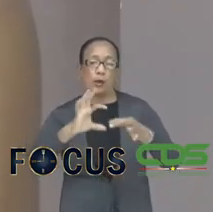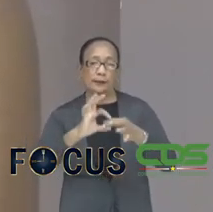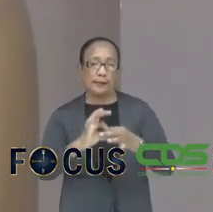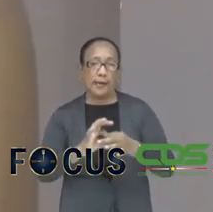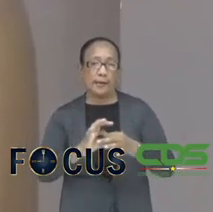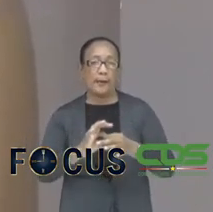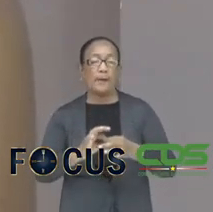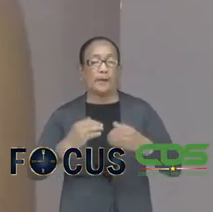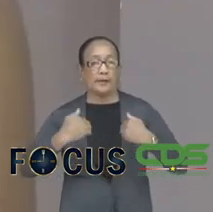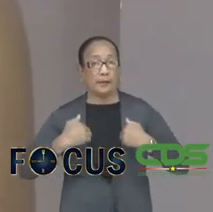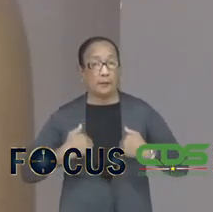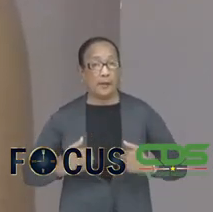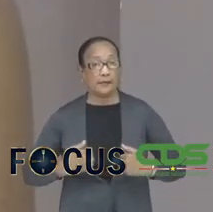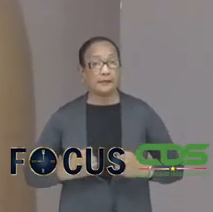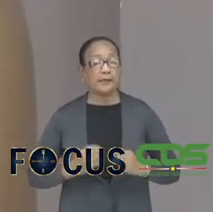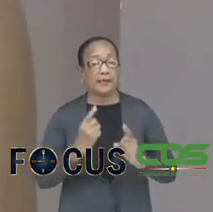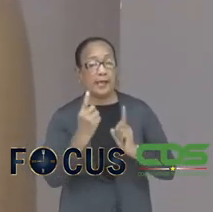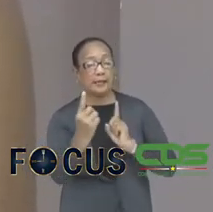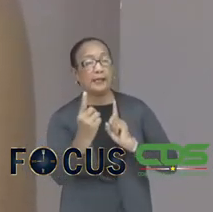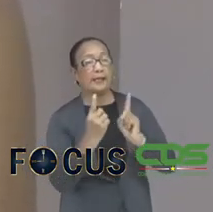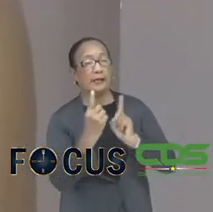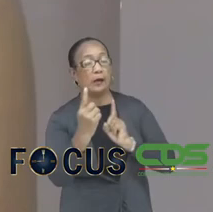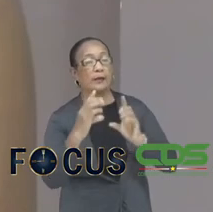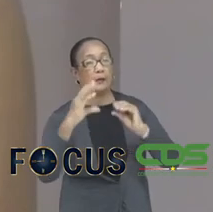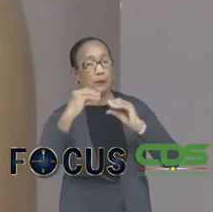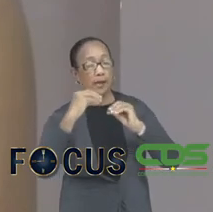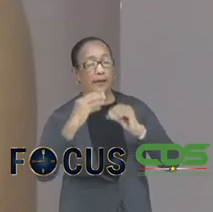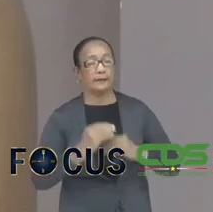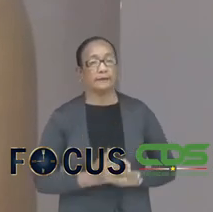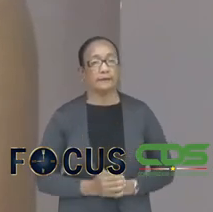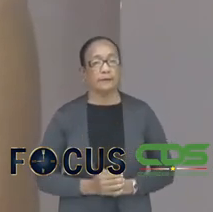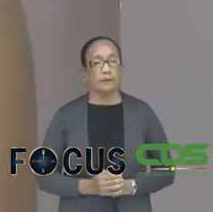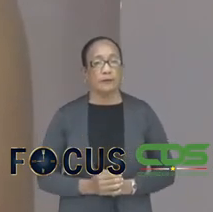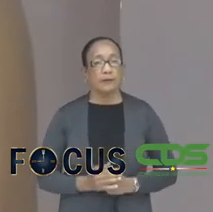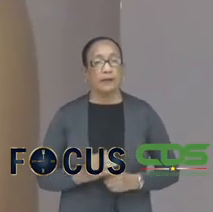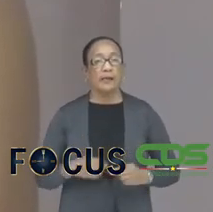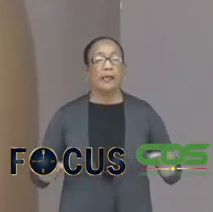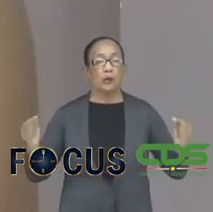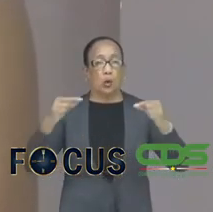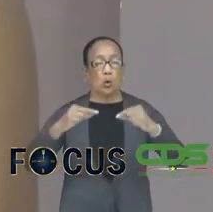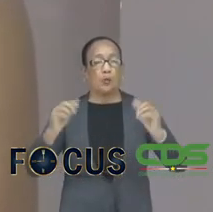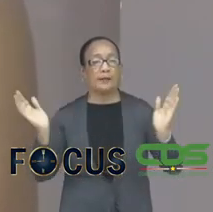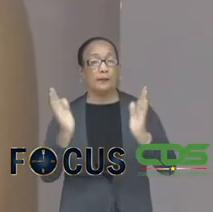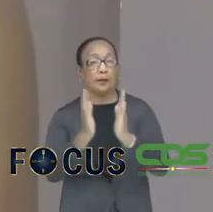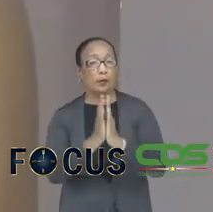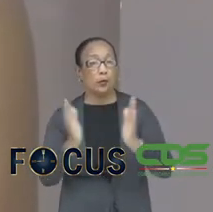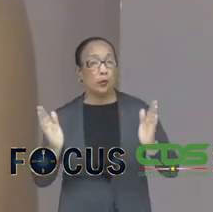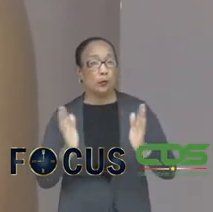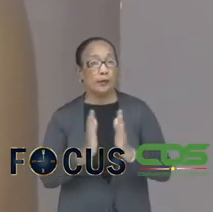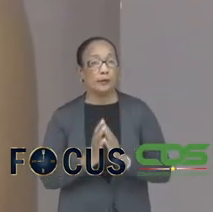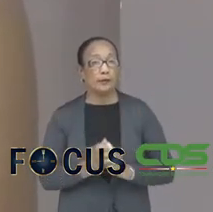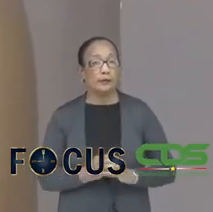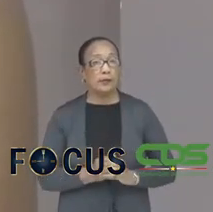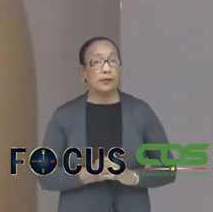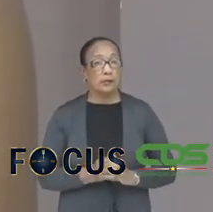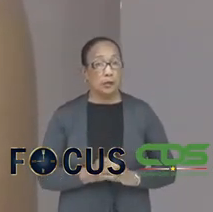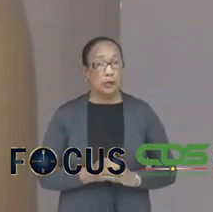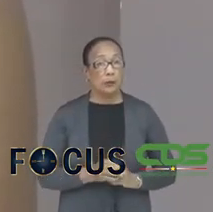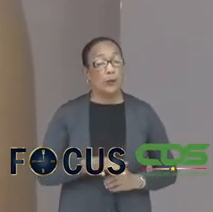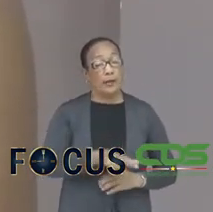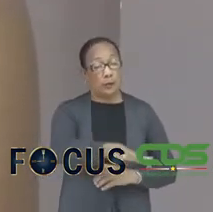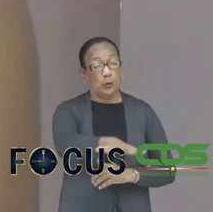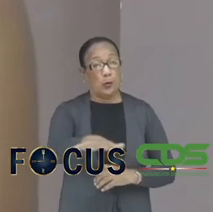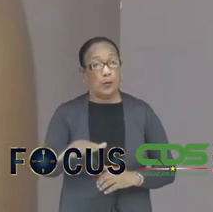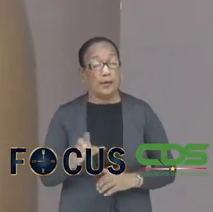met de burgers en één op één gesprekken willen voeren. In de komende periode zullen wij dus de wijken aandoen voor